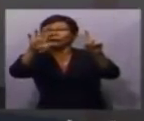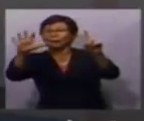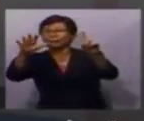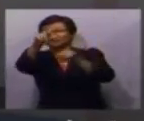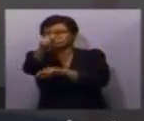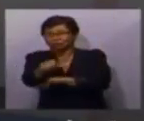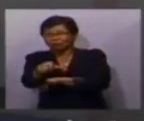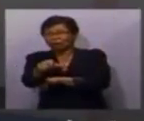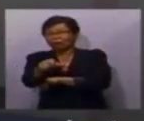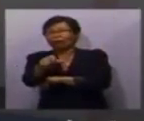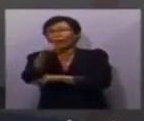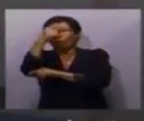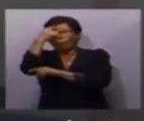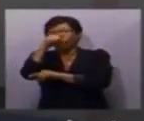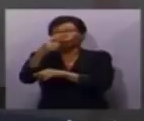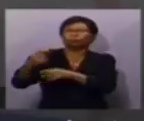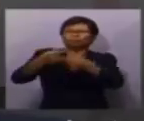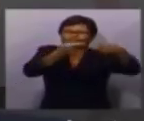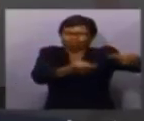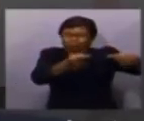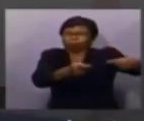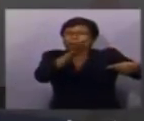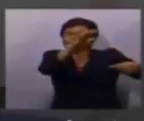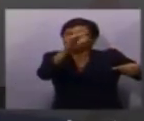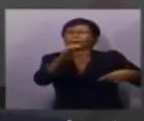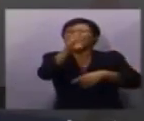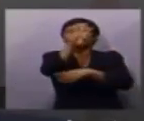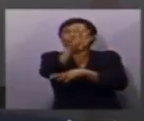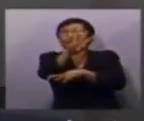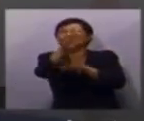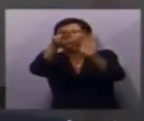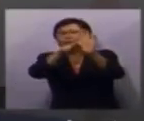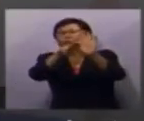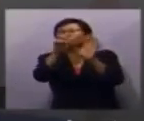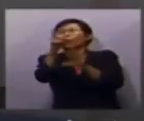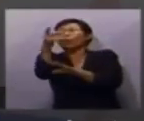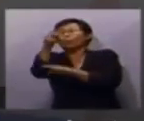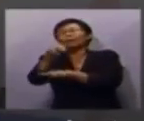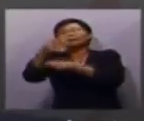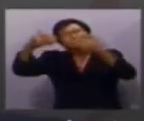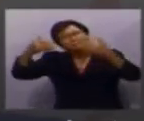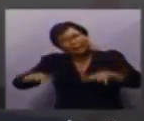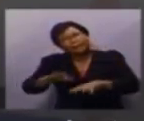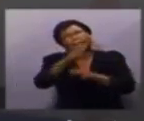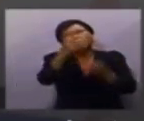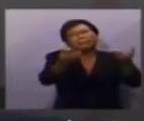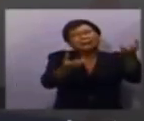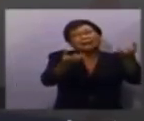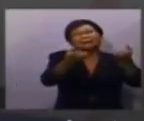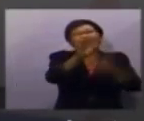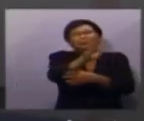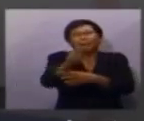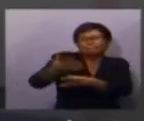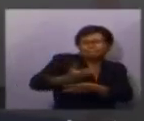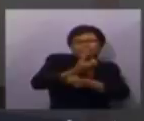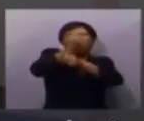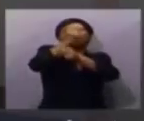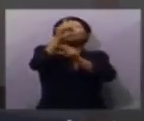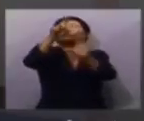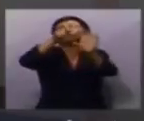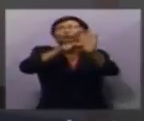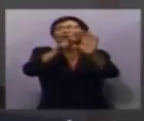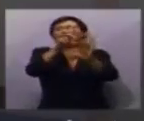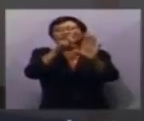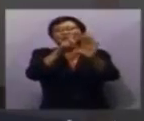1,645 calon pula bersaing untuk menawan 504 kerusi DUN selepas BN menang satu kerusi di